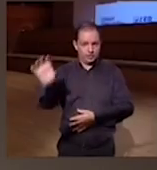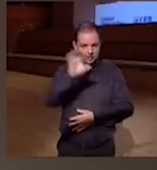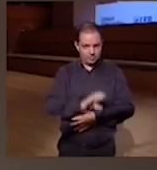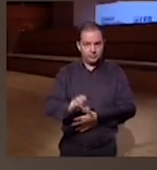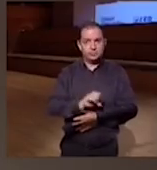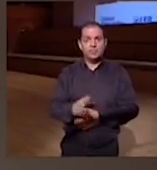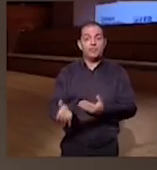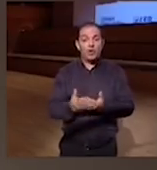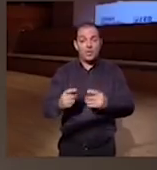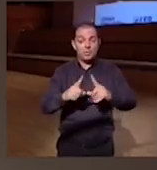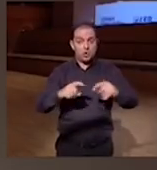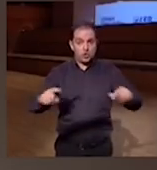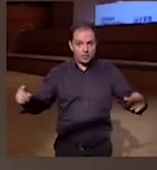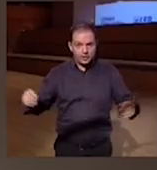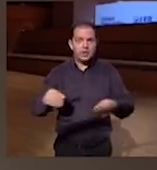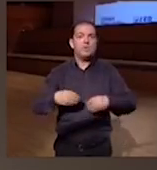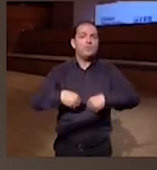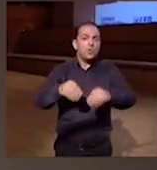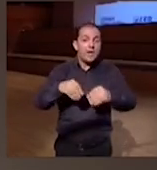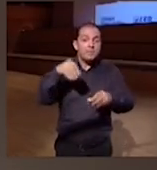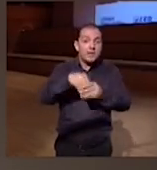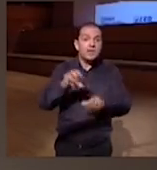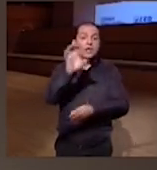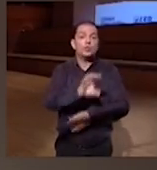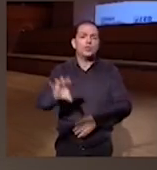χρήση των ελληνικών προϊόντων στις τουριστικές επιχειρήσεις.